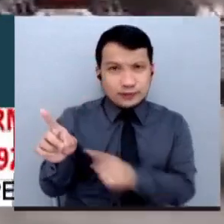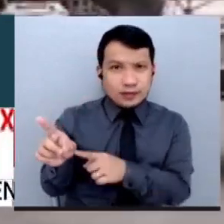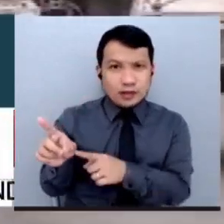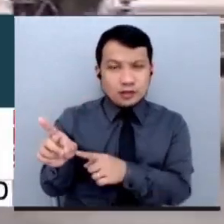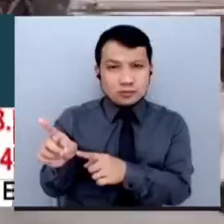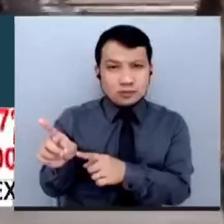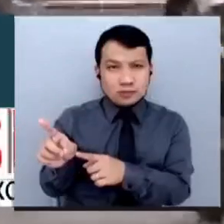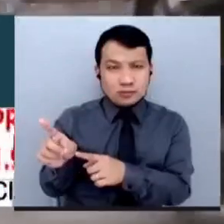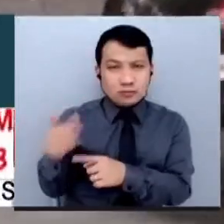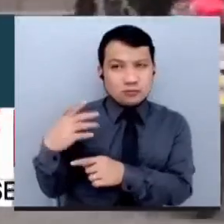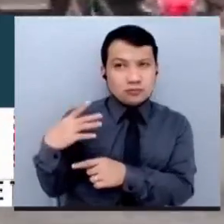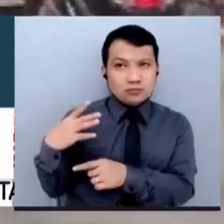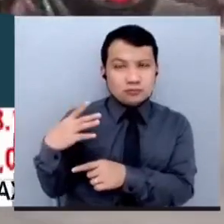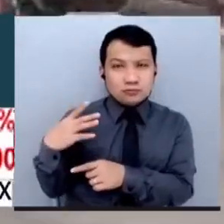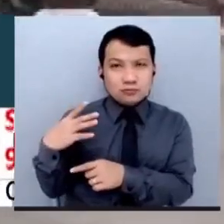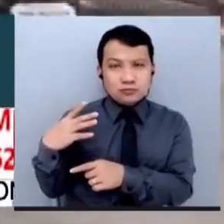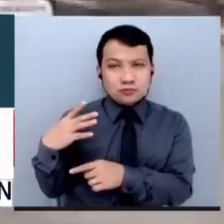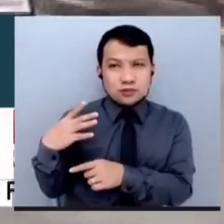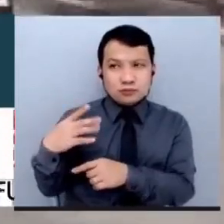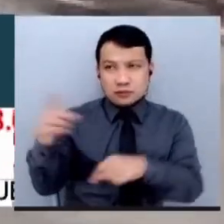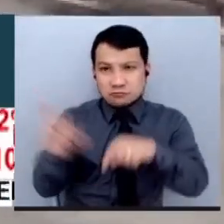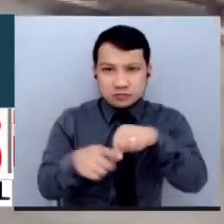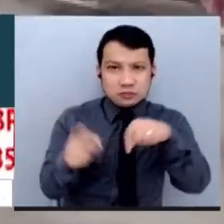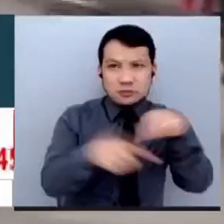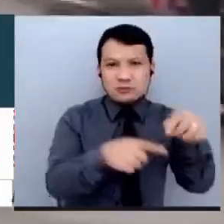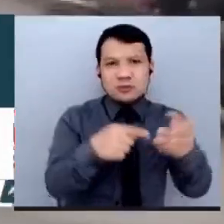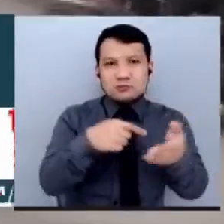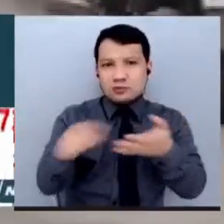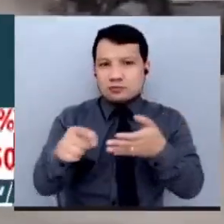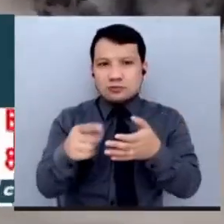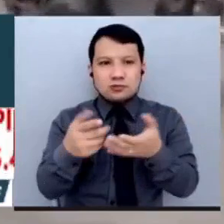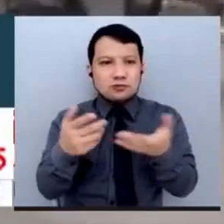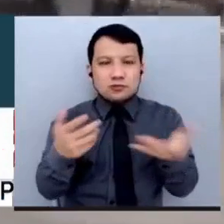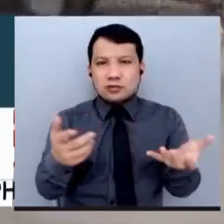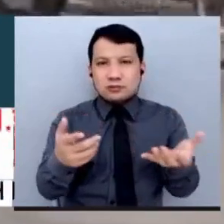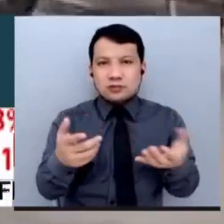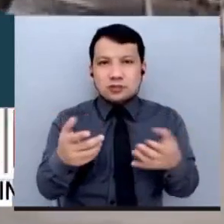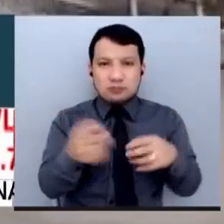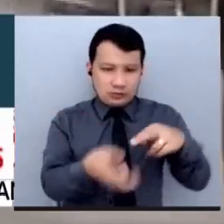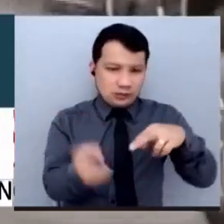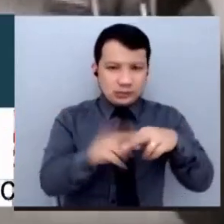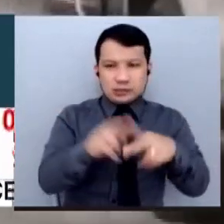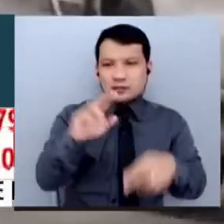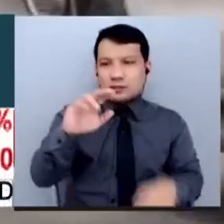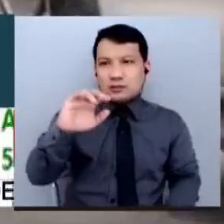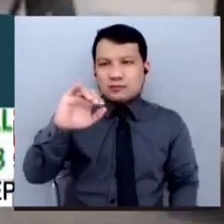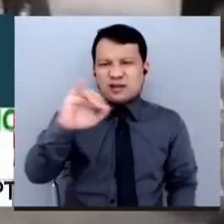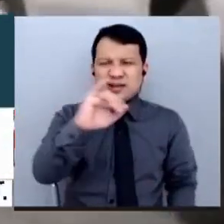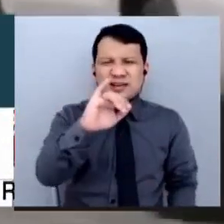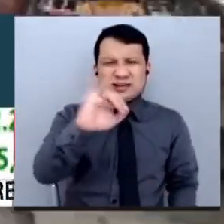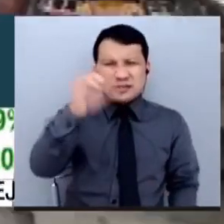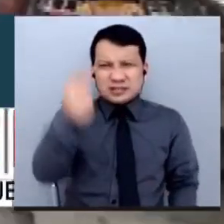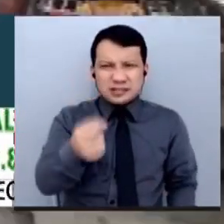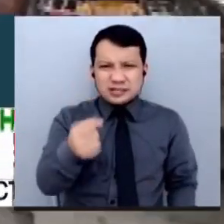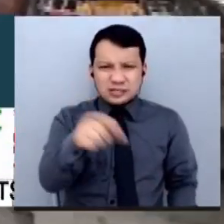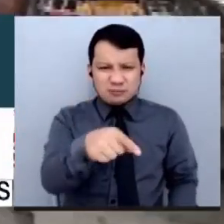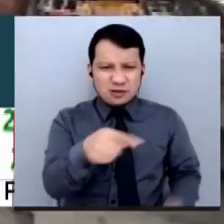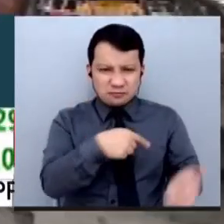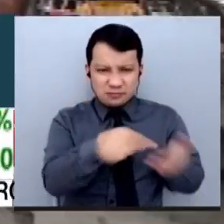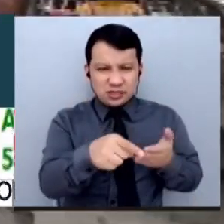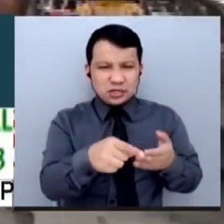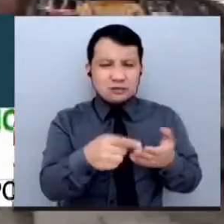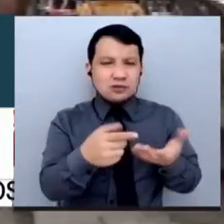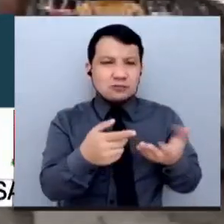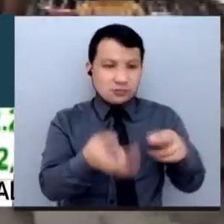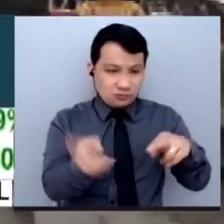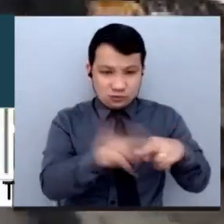waived penalties, surcharges, interest on all payments. Kung ano man yung mabayaran nyo, binigyan